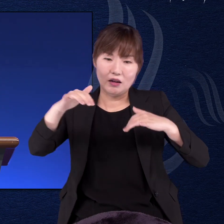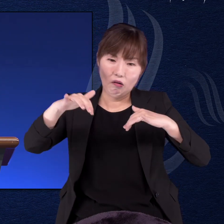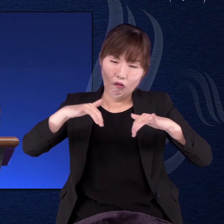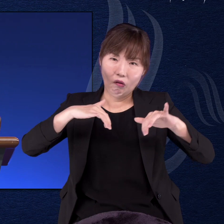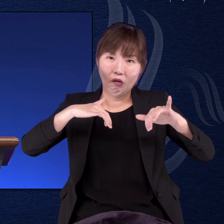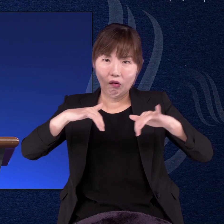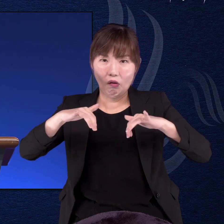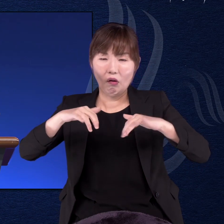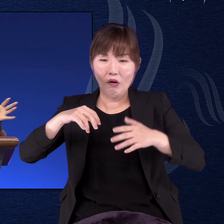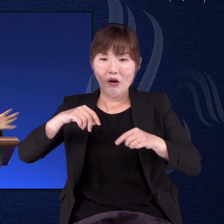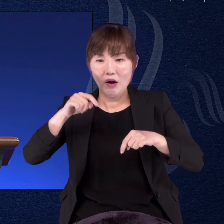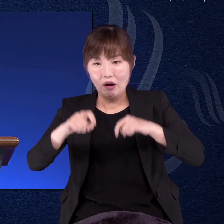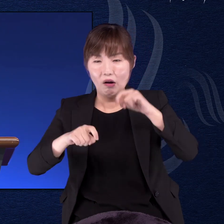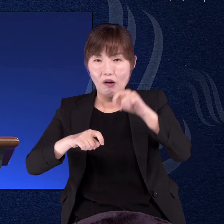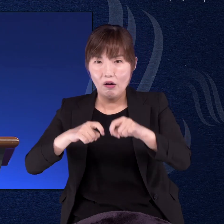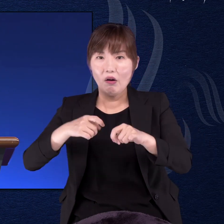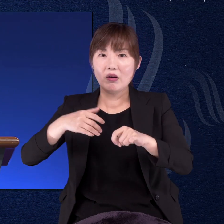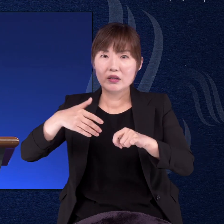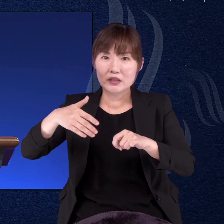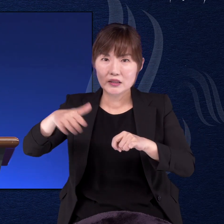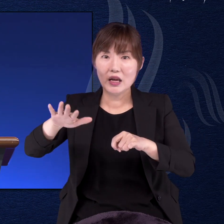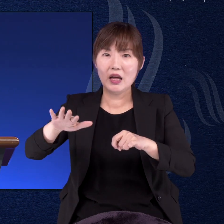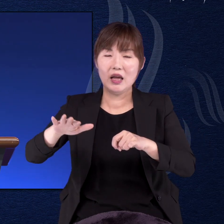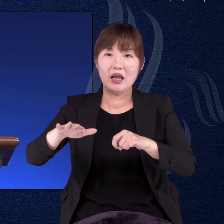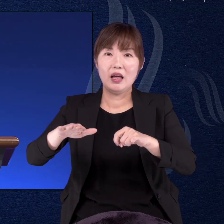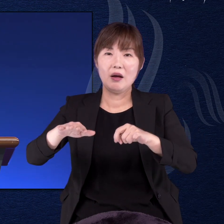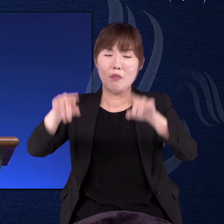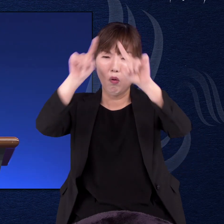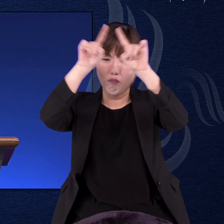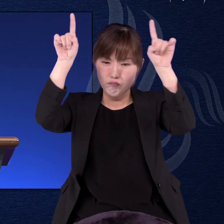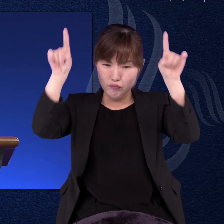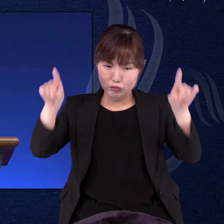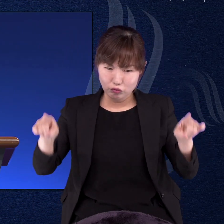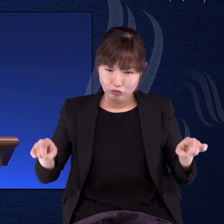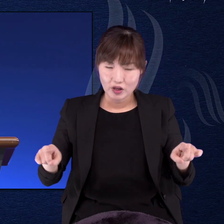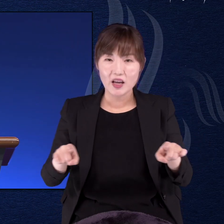문설주에 양미간에 손목에 다 기록해 놓고